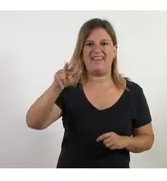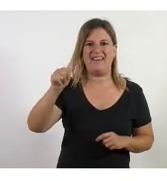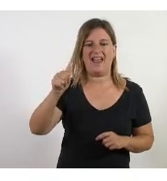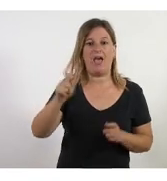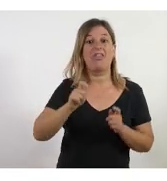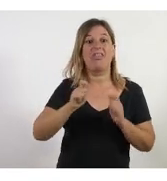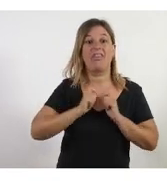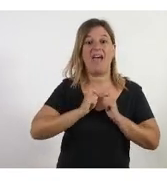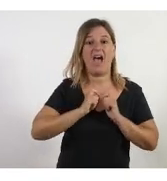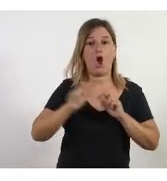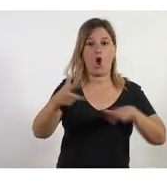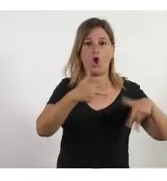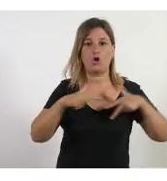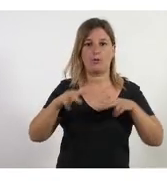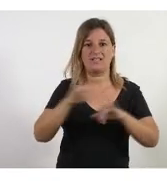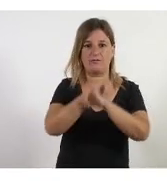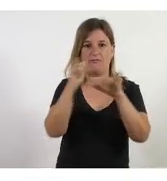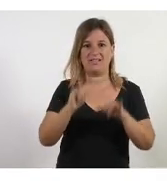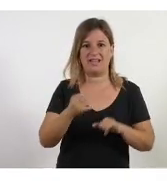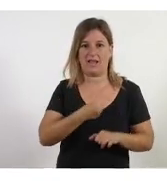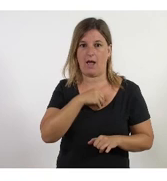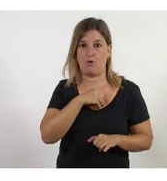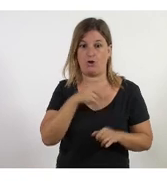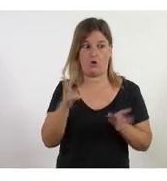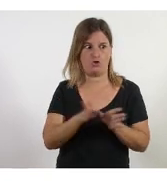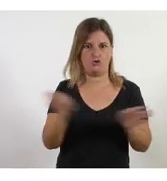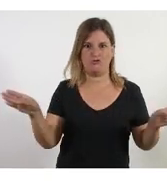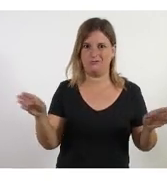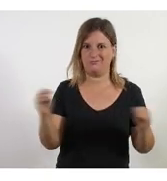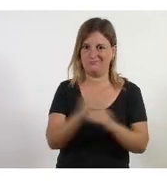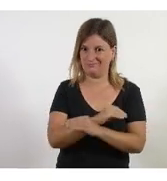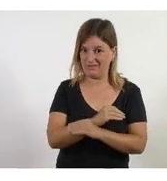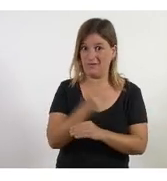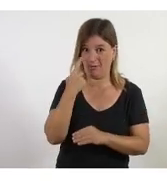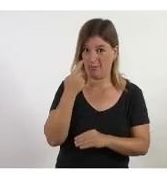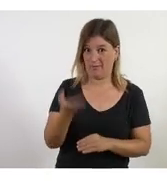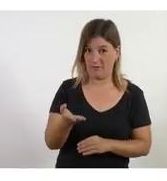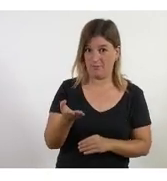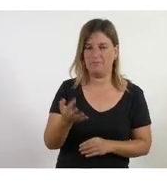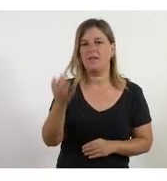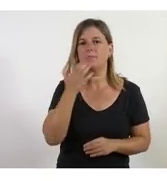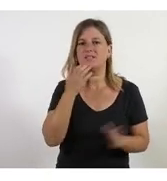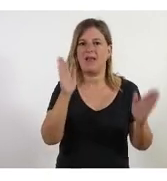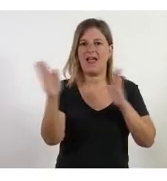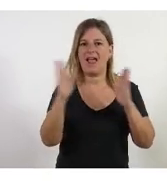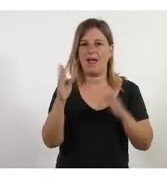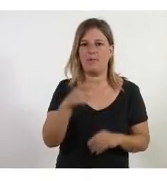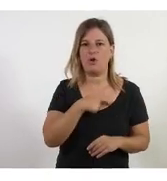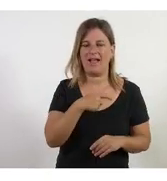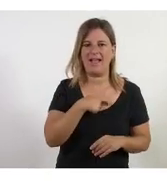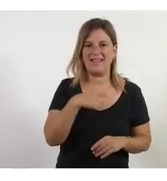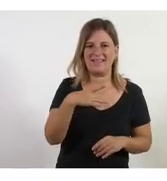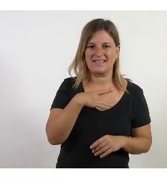l'amor. Mireu quina diferència. Llavors, en moments d'incertesa, en